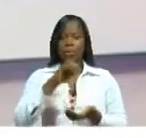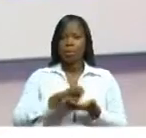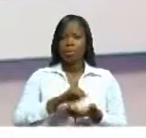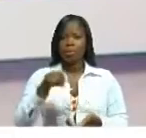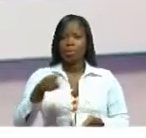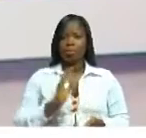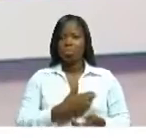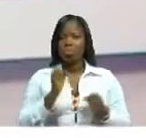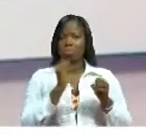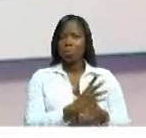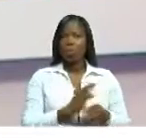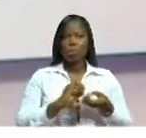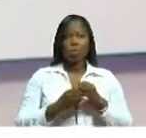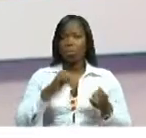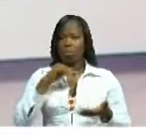invalider